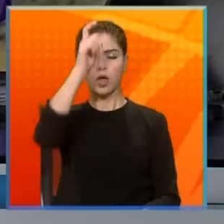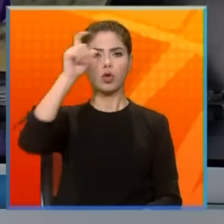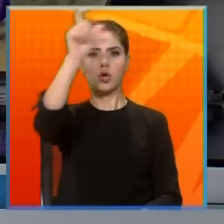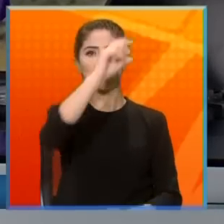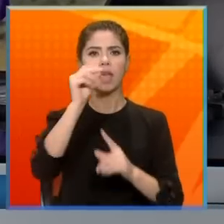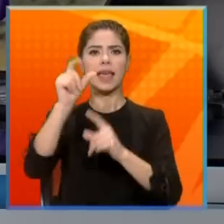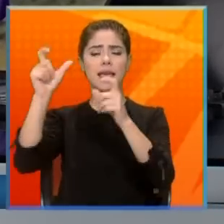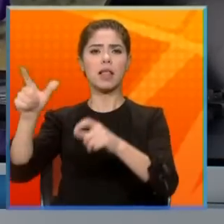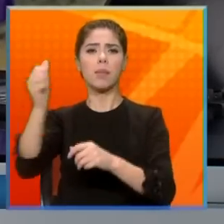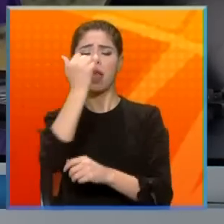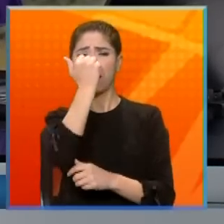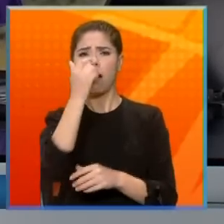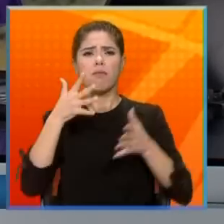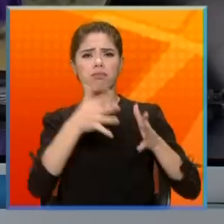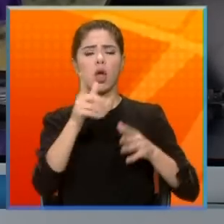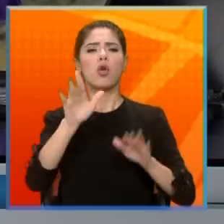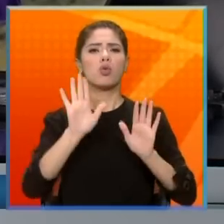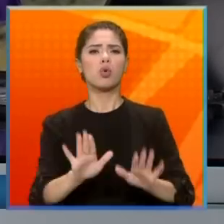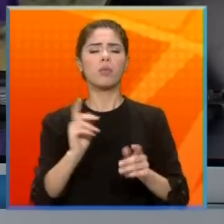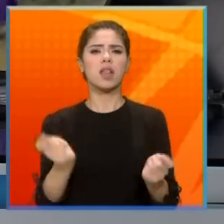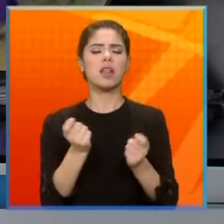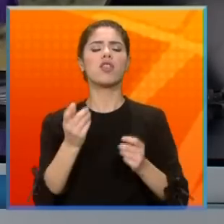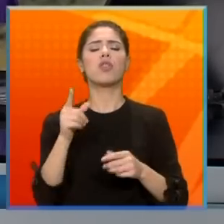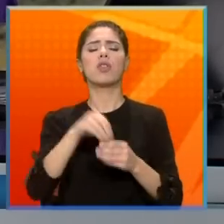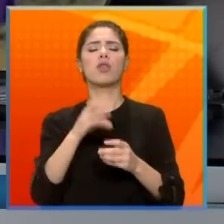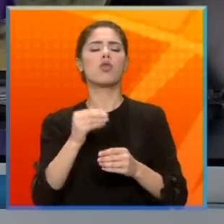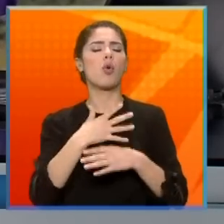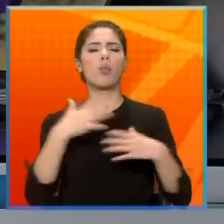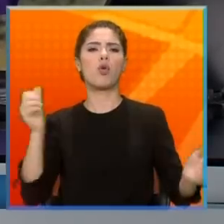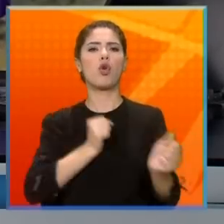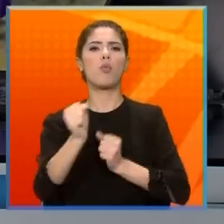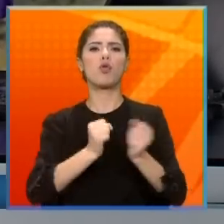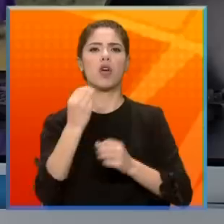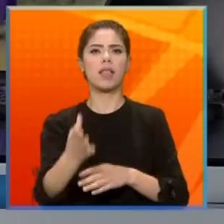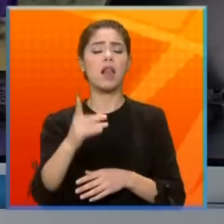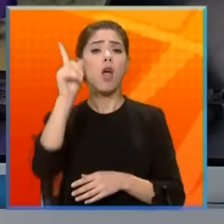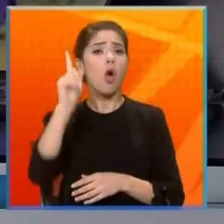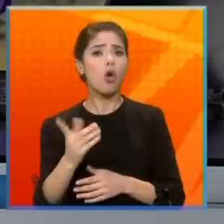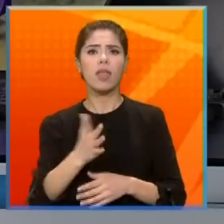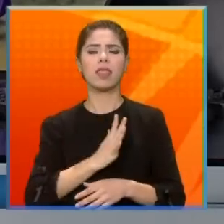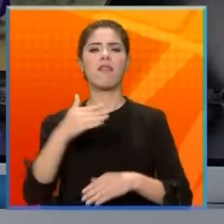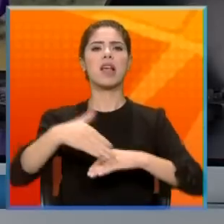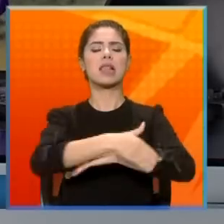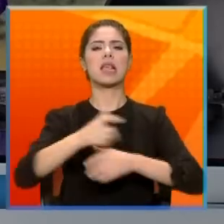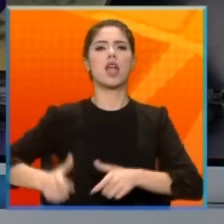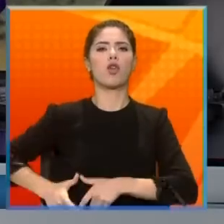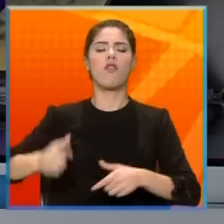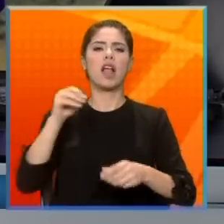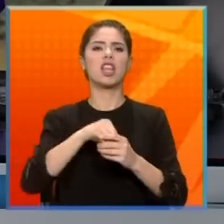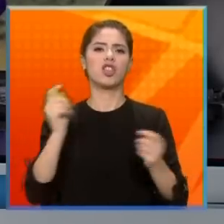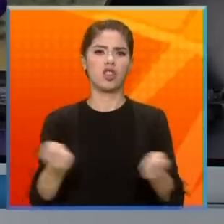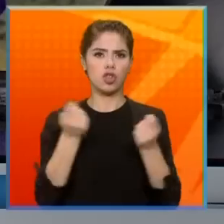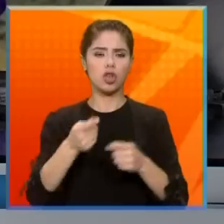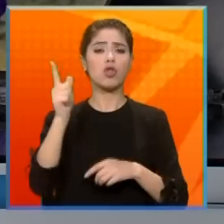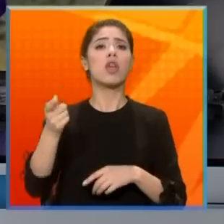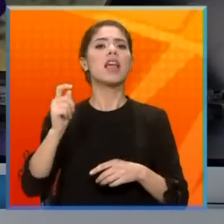Türkiye İdlib'de akan kanın durması için büyük bir mücadele veriyor. Önceliğimiz elbette sınır güvenliğimiz. Ama